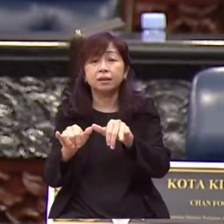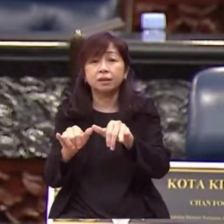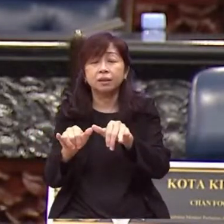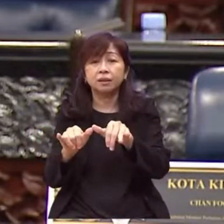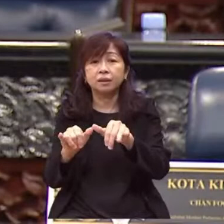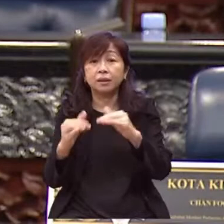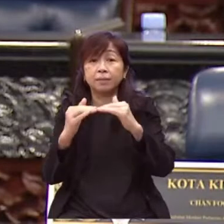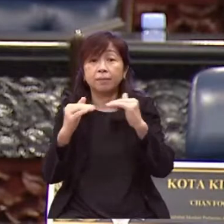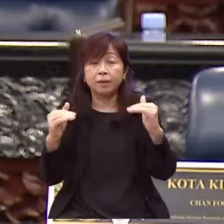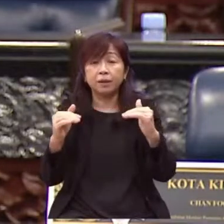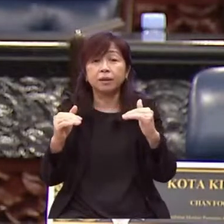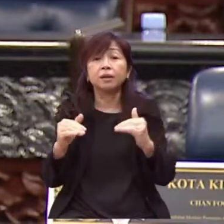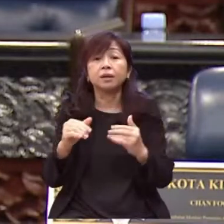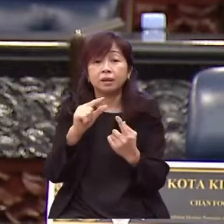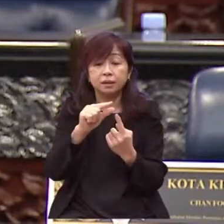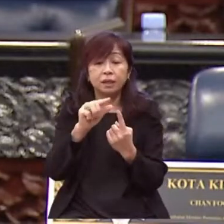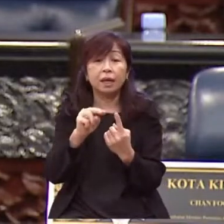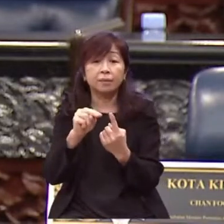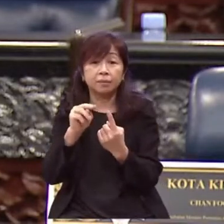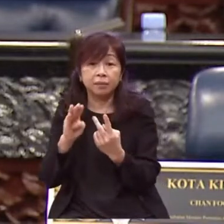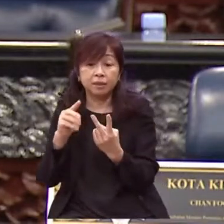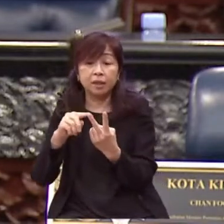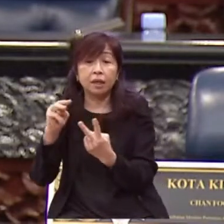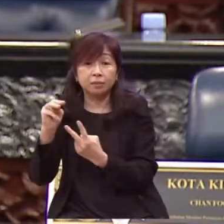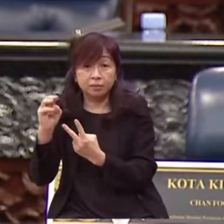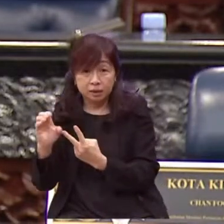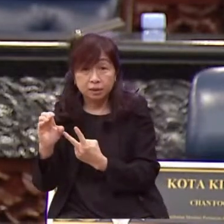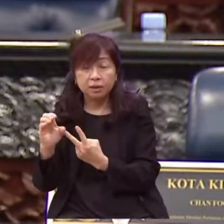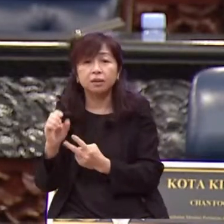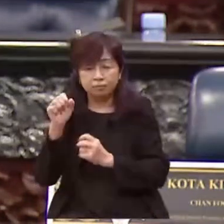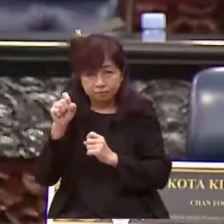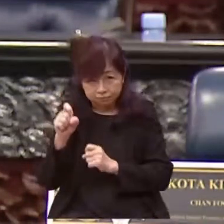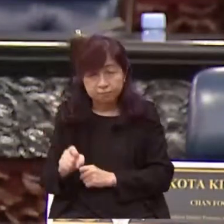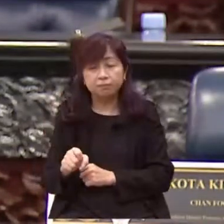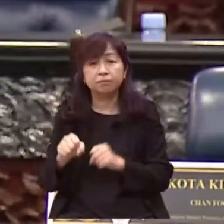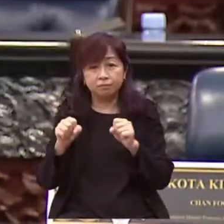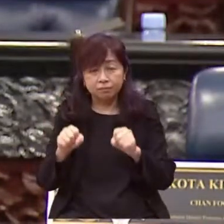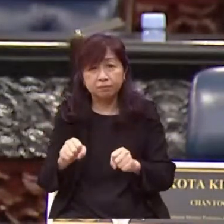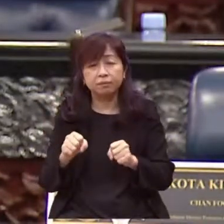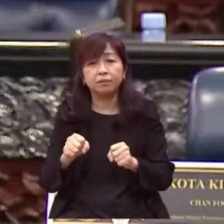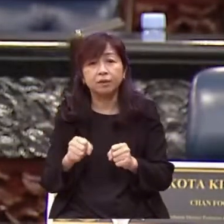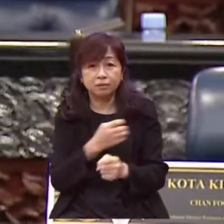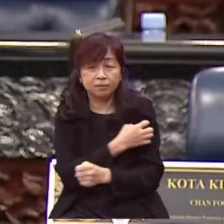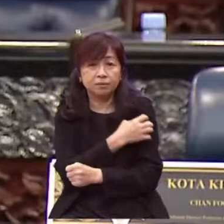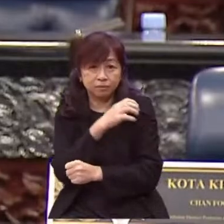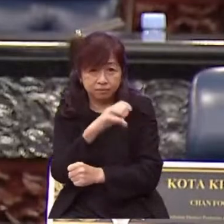jmb dan MC itu dapat memberikan peranan yang lebih dan diberkas-rekan